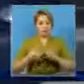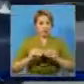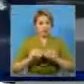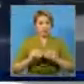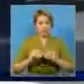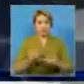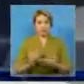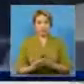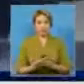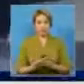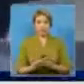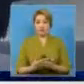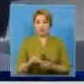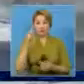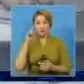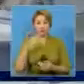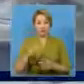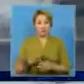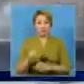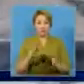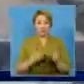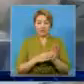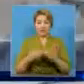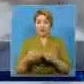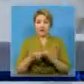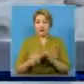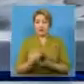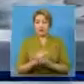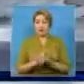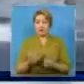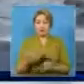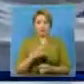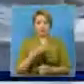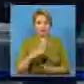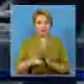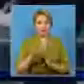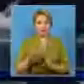предварительные итоги. По ним выяснилось, что все 9 кандидатов набрали необходимые голоса.